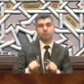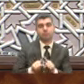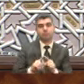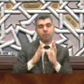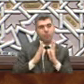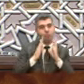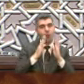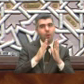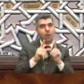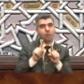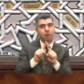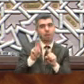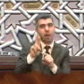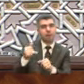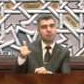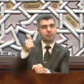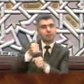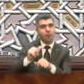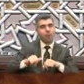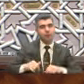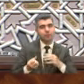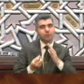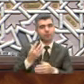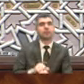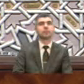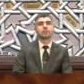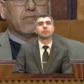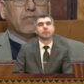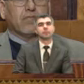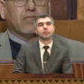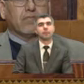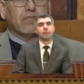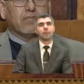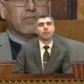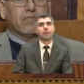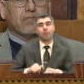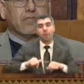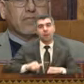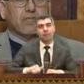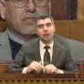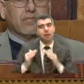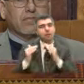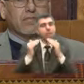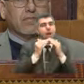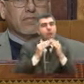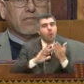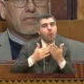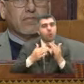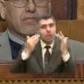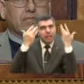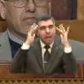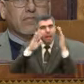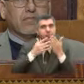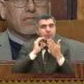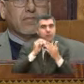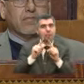الثقة المولوية ونتمنى لك كل توفيق النجاح في هذا القطاع الحيوي. السيدة الوزيرة، يتفق الجميع على أهمية الثقافة في السياسات